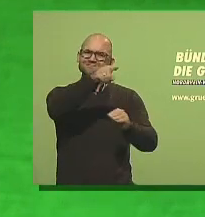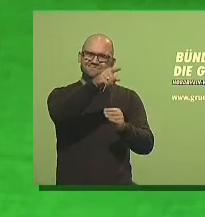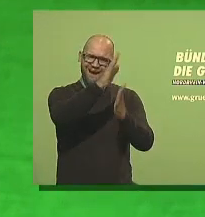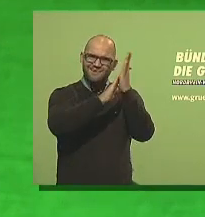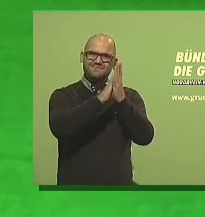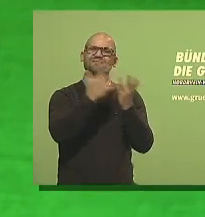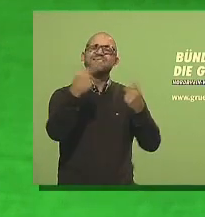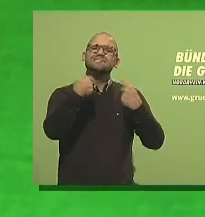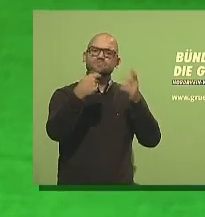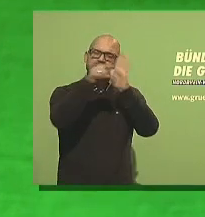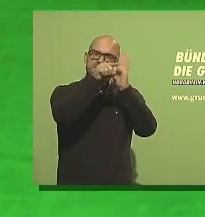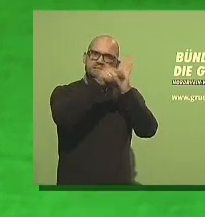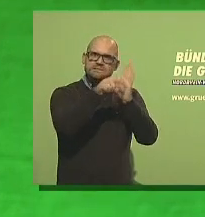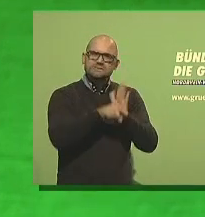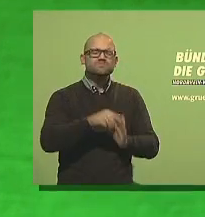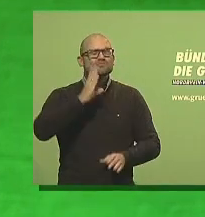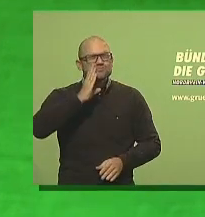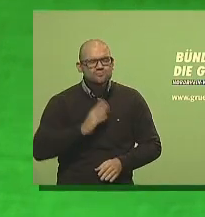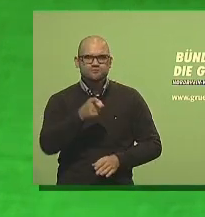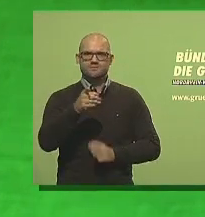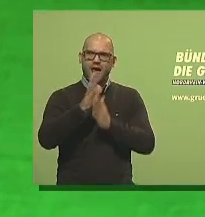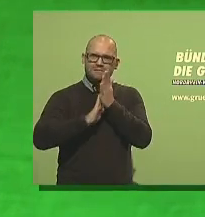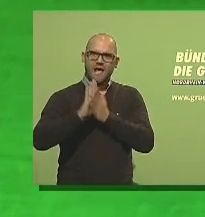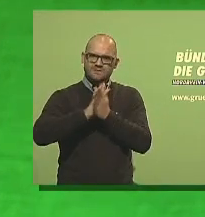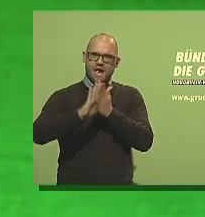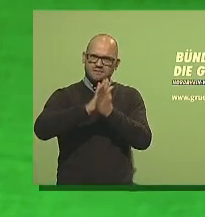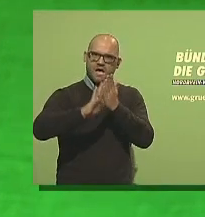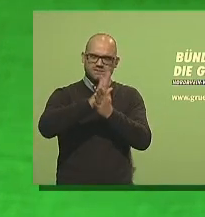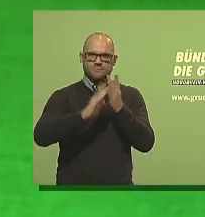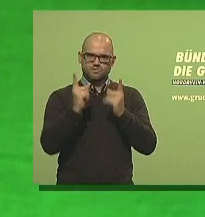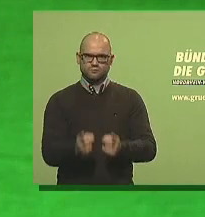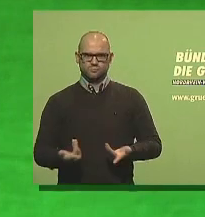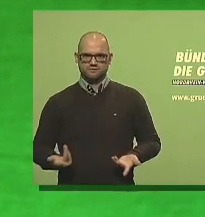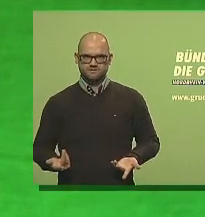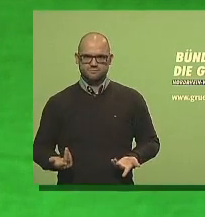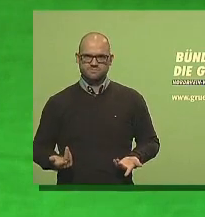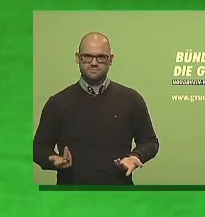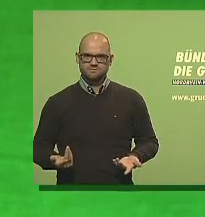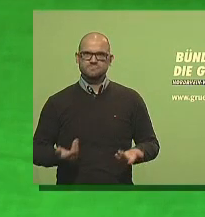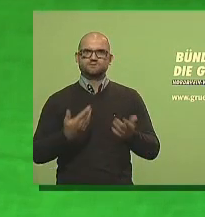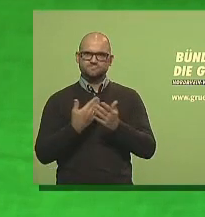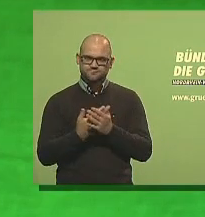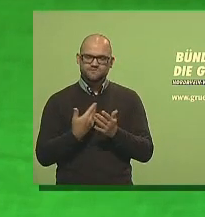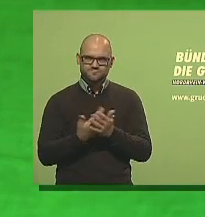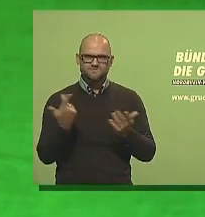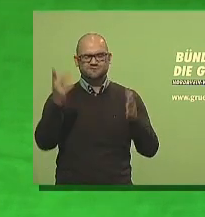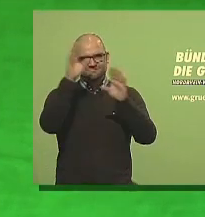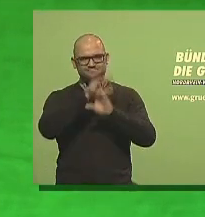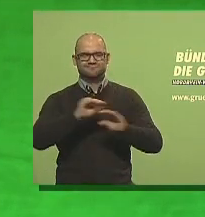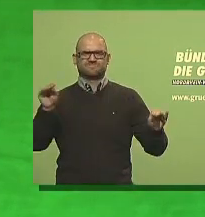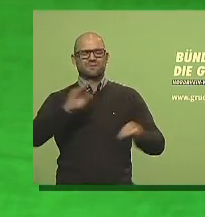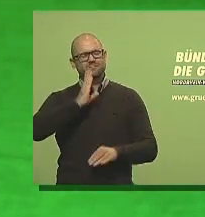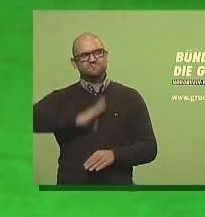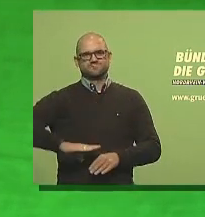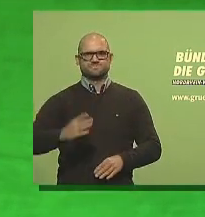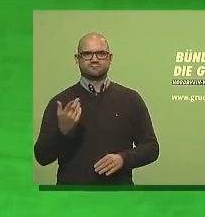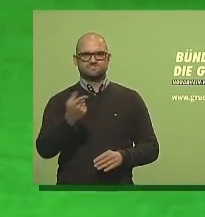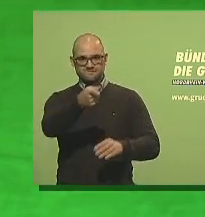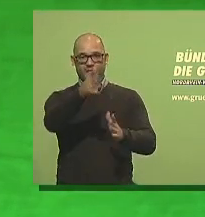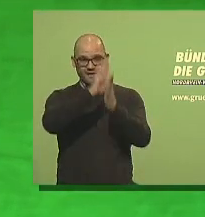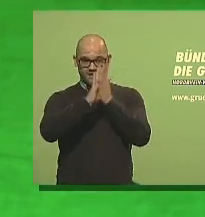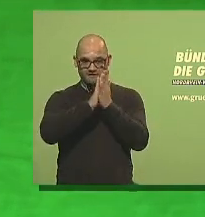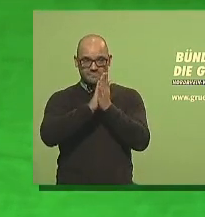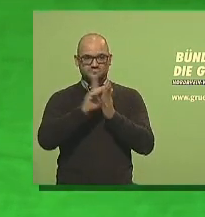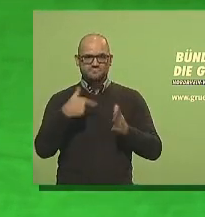einem Bundestagswahlkampf, der bei den Problemen der Leute und beim Alltag ansetzt, liebe Freundinnen und Freunde. Nur so können wir es